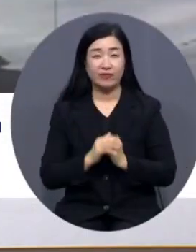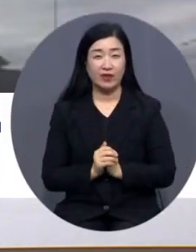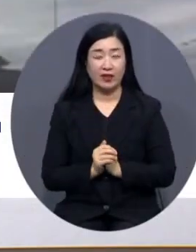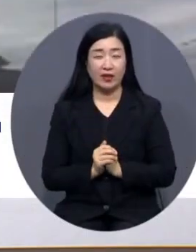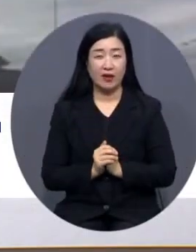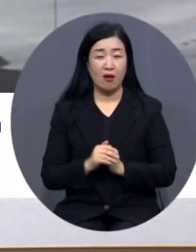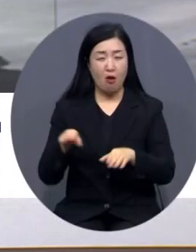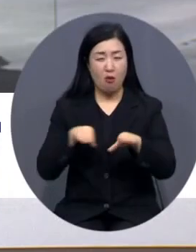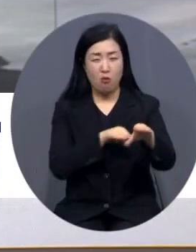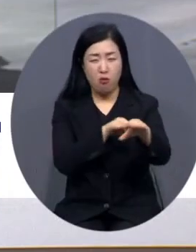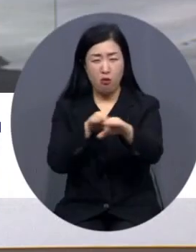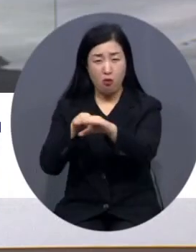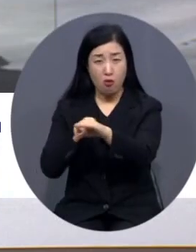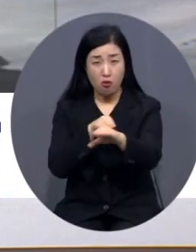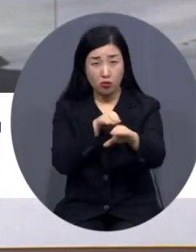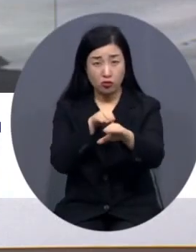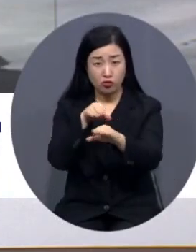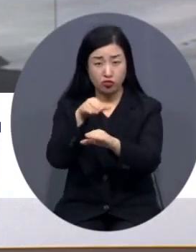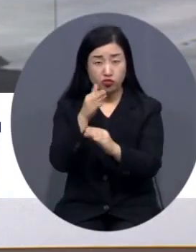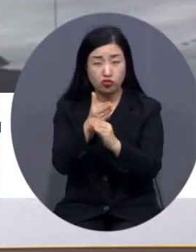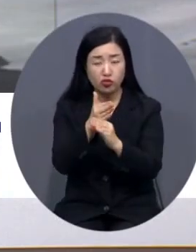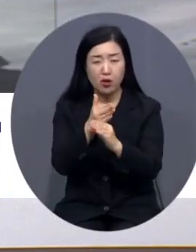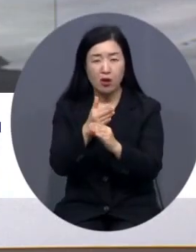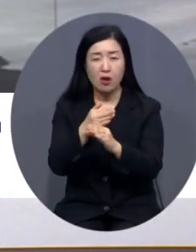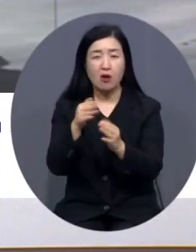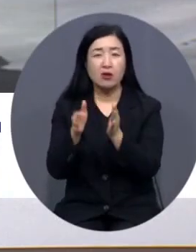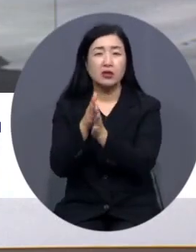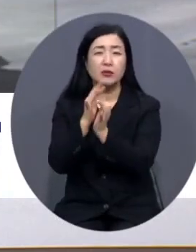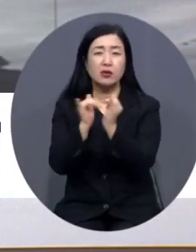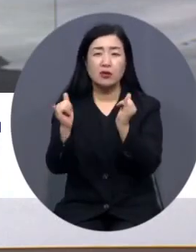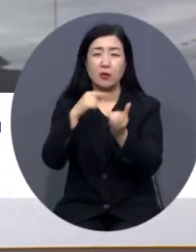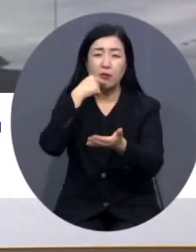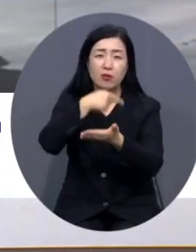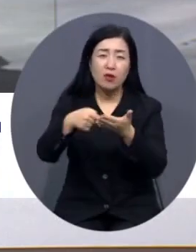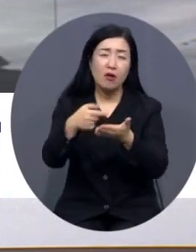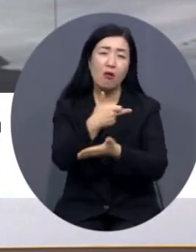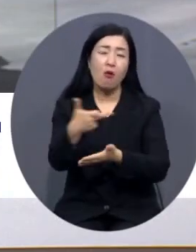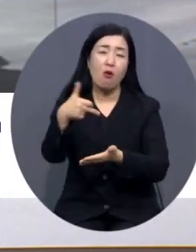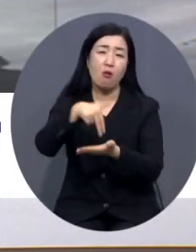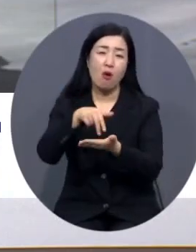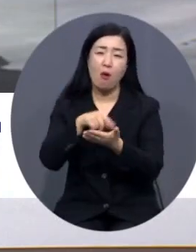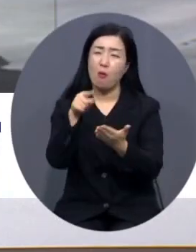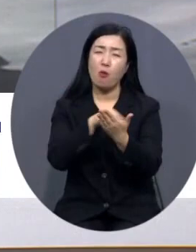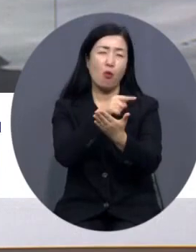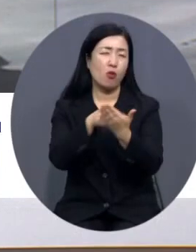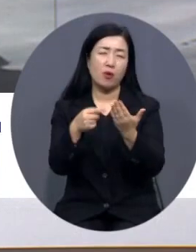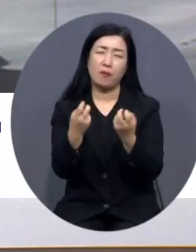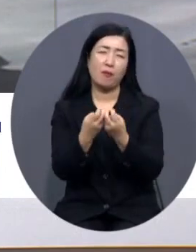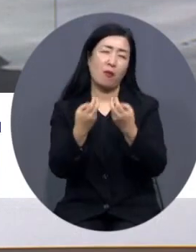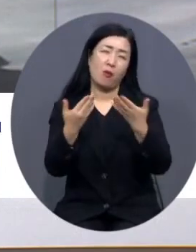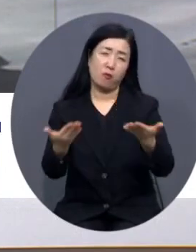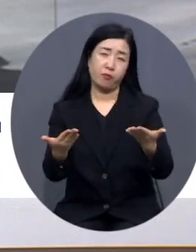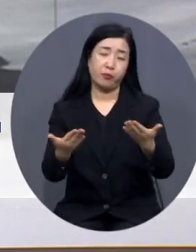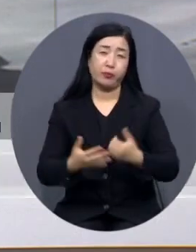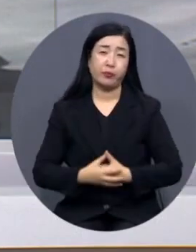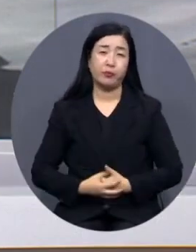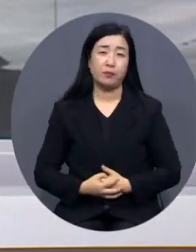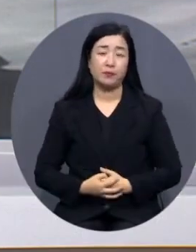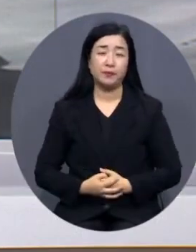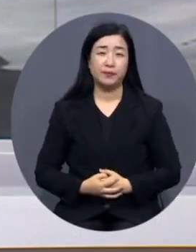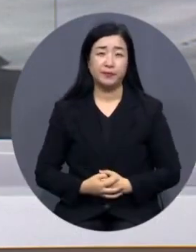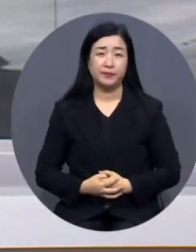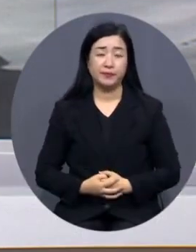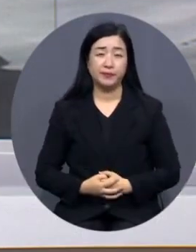그런데 차량을 추격하는 과정에서 시민들이 입은 피해는 막심한데 보상받을 방법은 없다고 합니다. 김하은